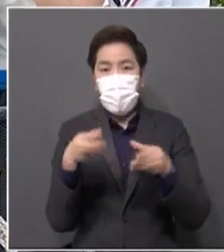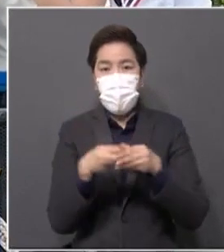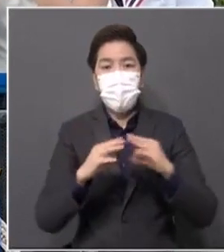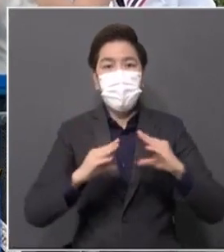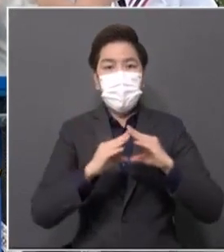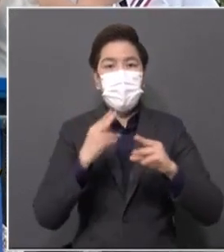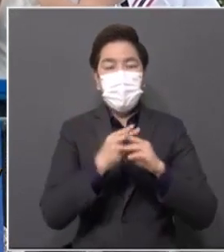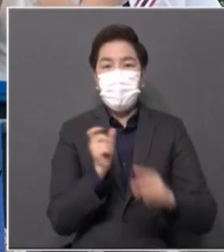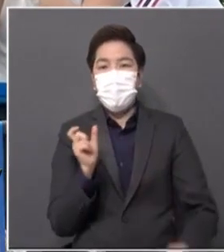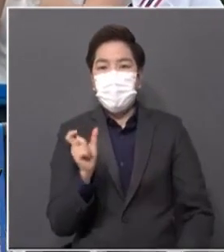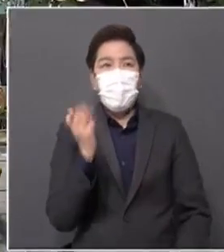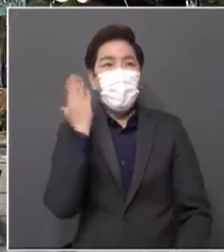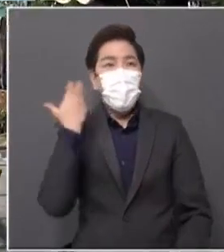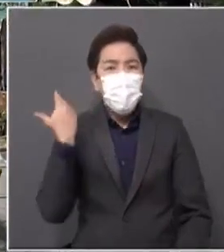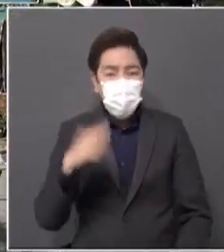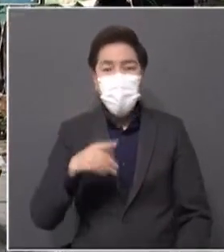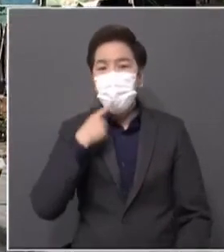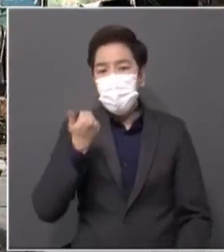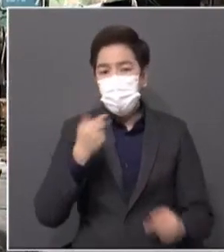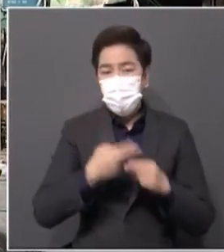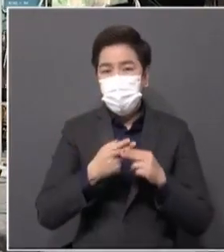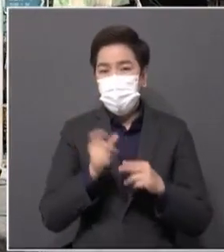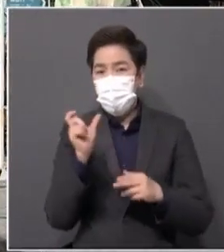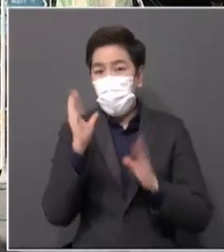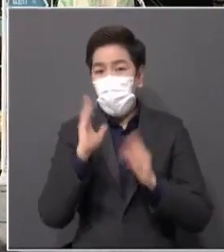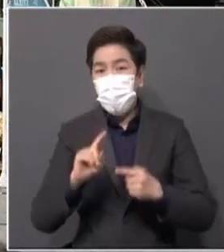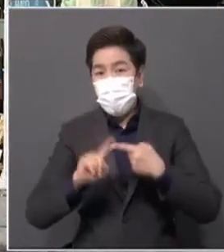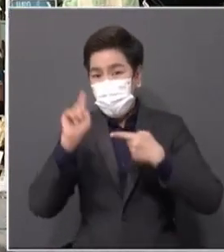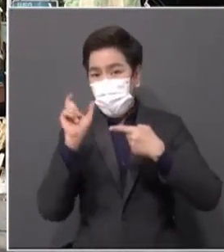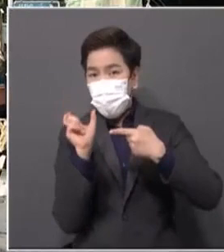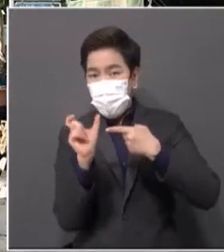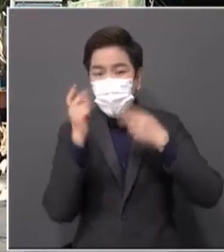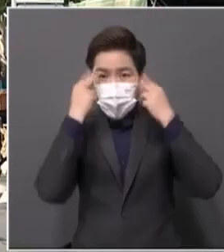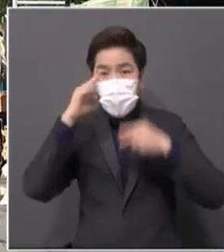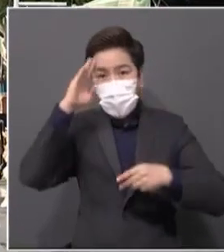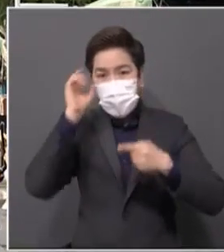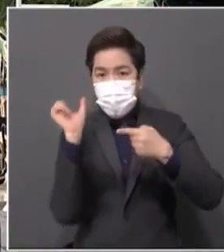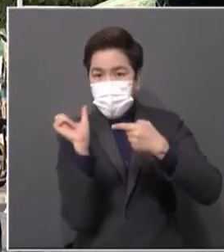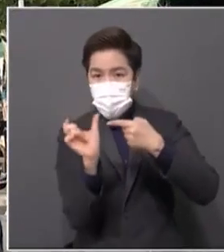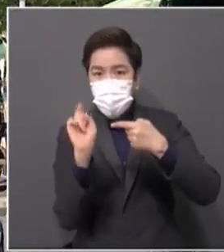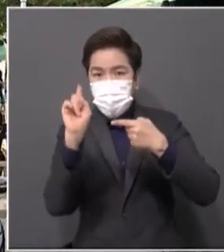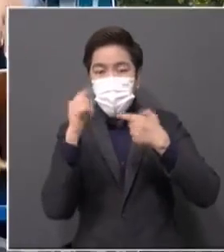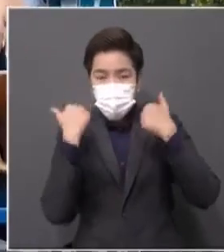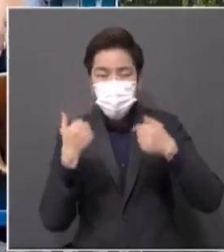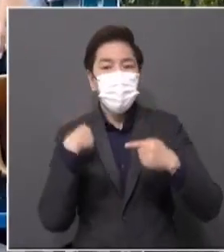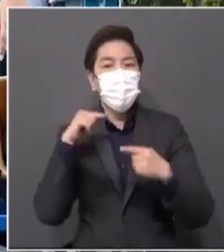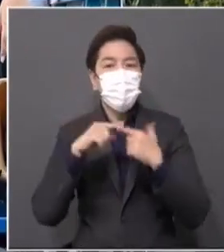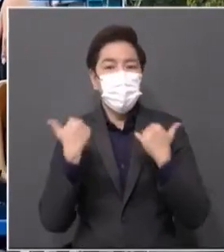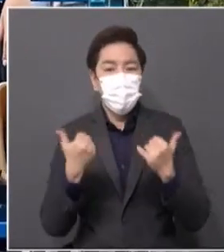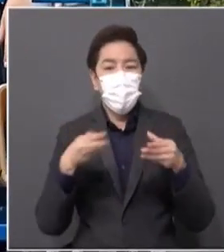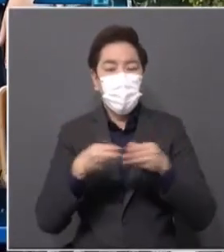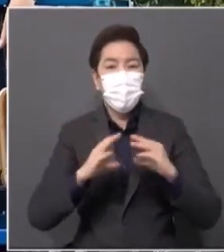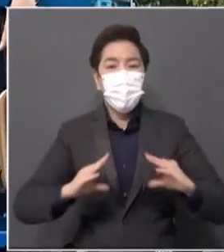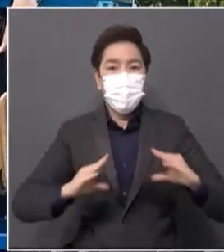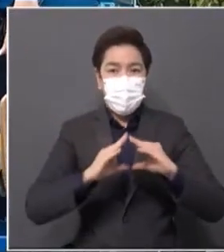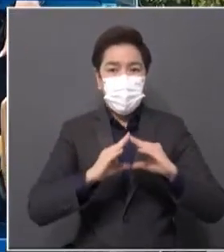พรรครวมไทยสร้างชาติก่อนหน้านี้เนี่ยบอกว่าจะประกาศเพียงคนเดียวคือพลเอกประยุทธ์จันทร์โอชาล่าสุดนะครับในส่วน